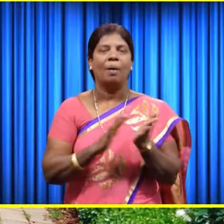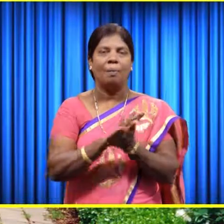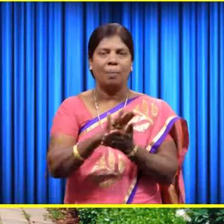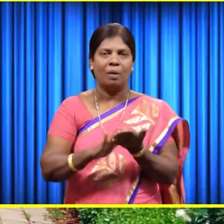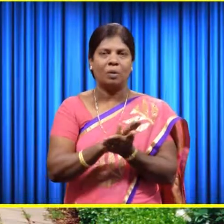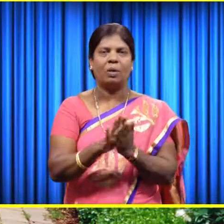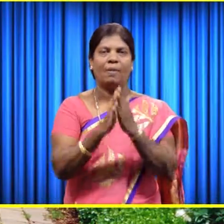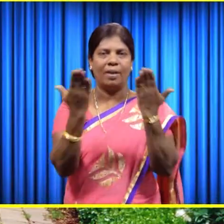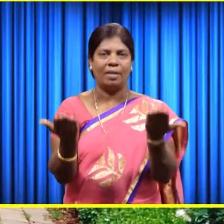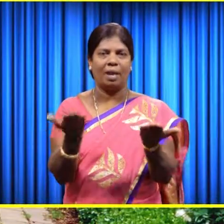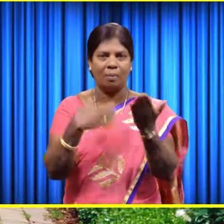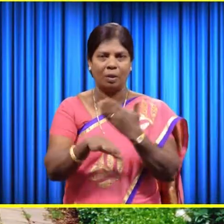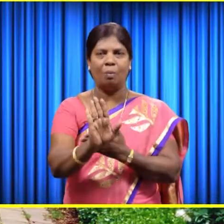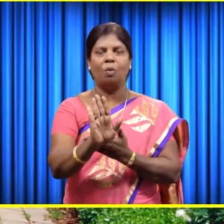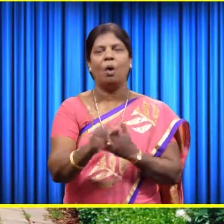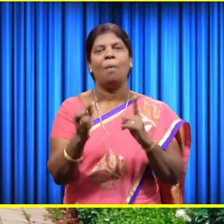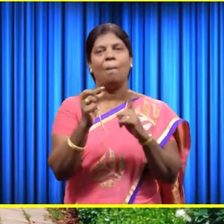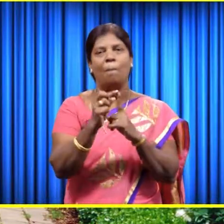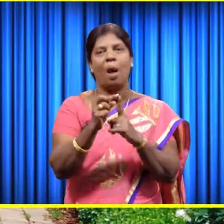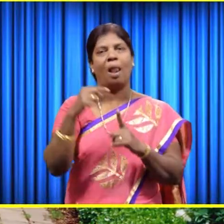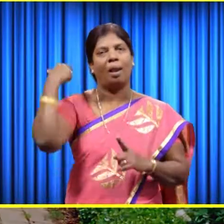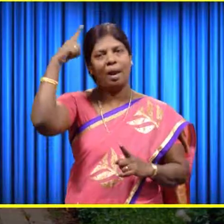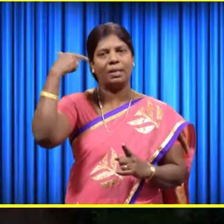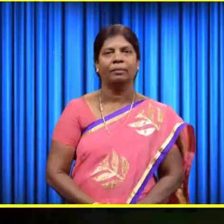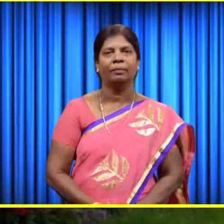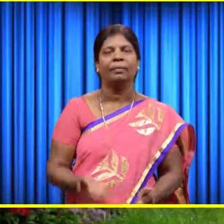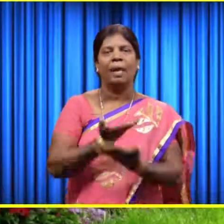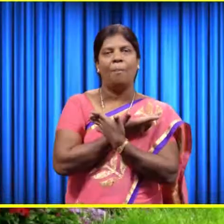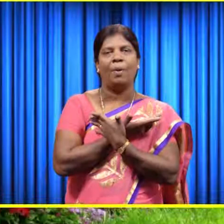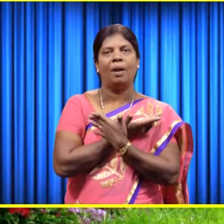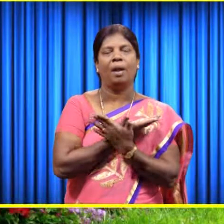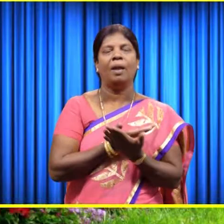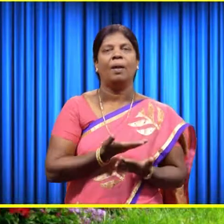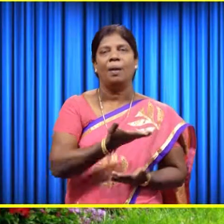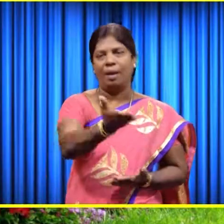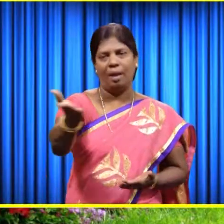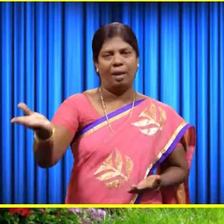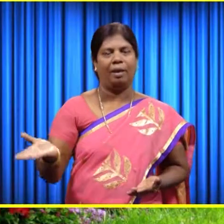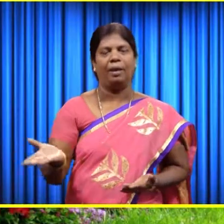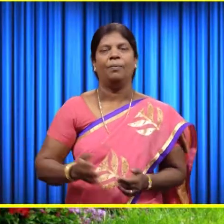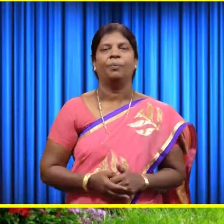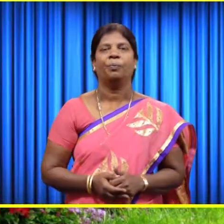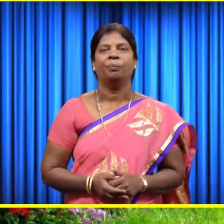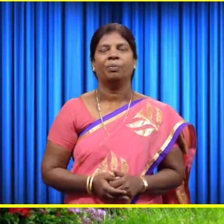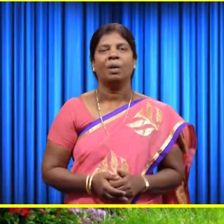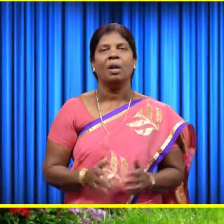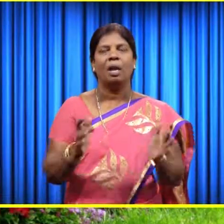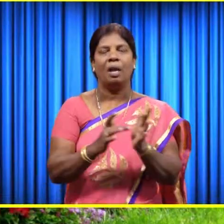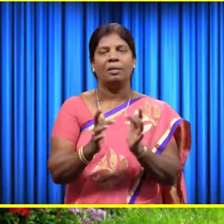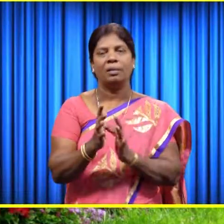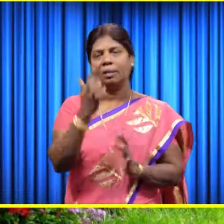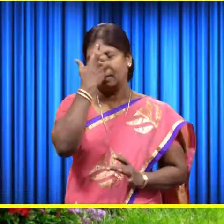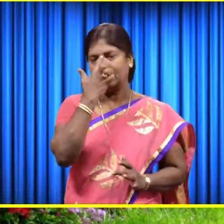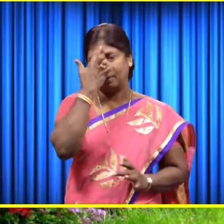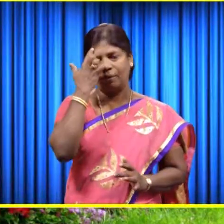பரிசுத்த வேதாகமத்திலிருந்து பதில் கூற வருகிறார் பாஸ்டர் பால்ராஜ் அவர்கள். அன்பார்ந்த தொலைக்காட்சி நேயர்களே,